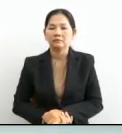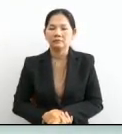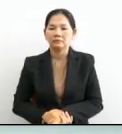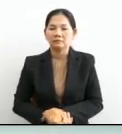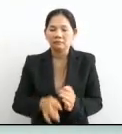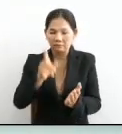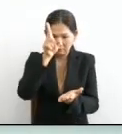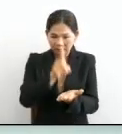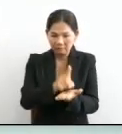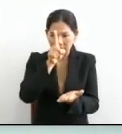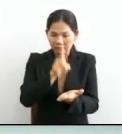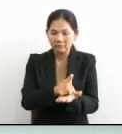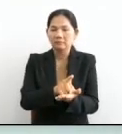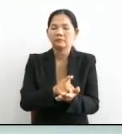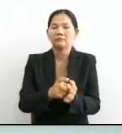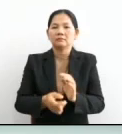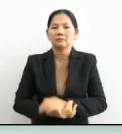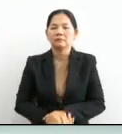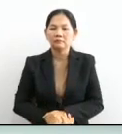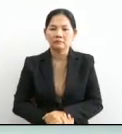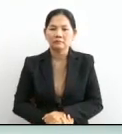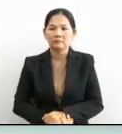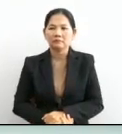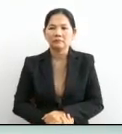miên xa rạ xong khắn